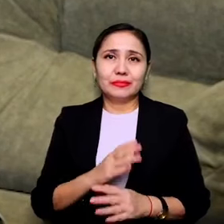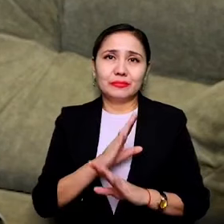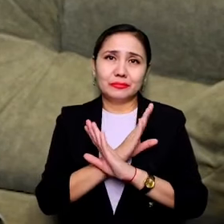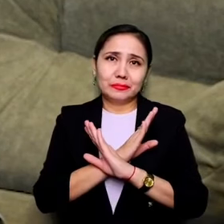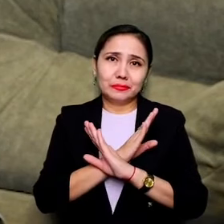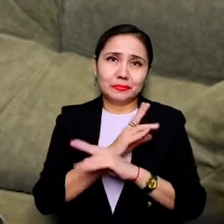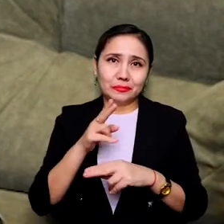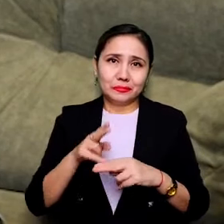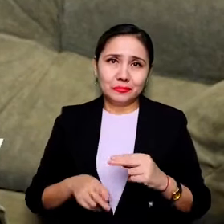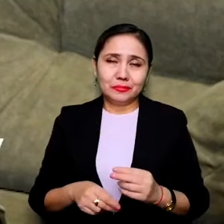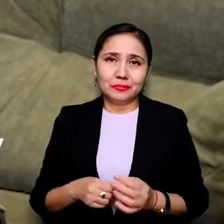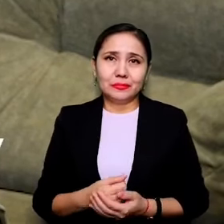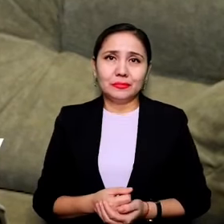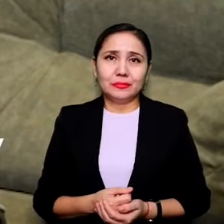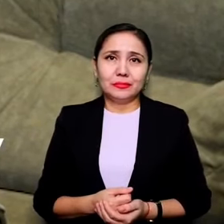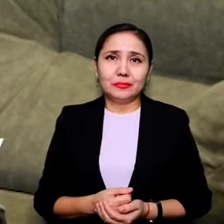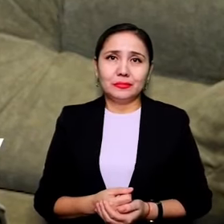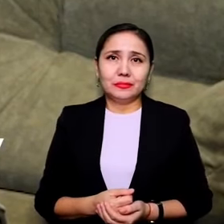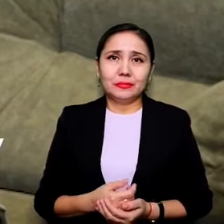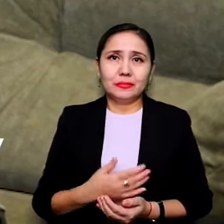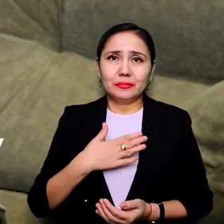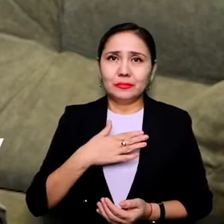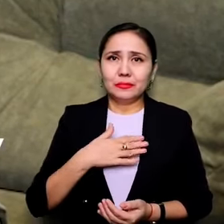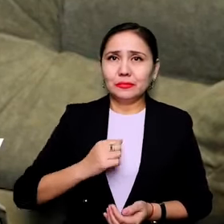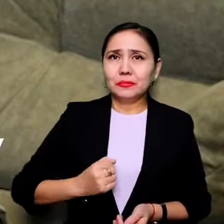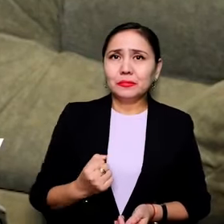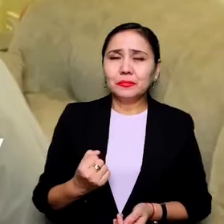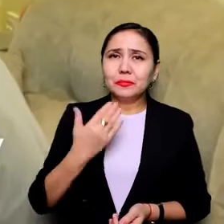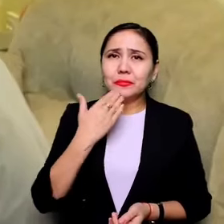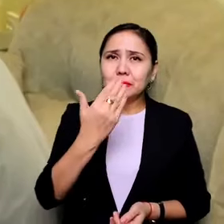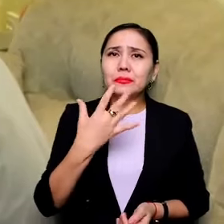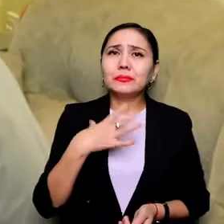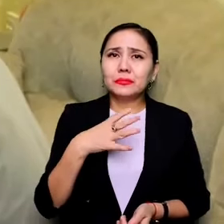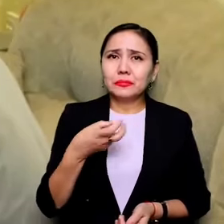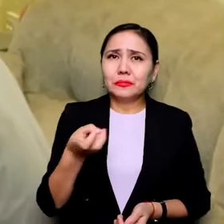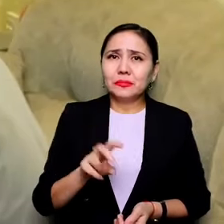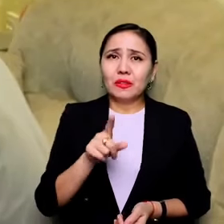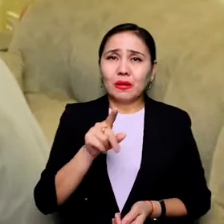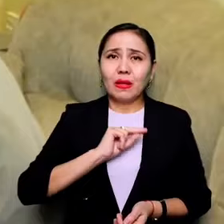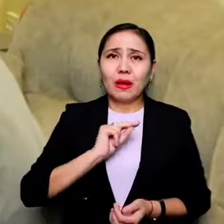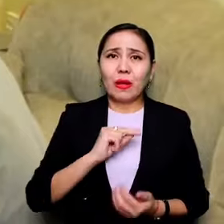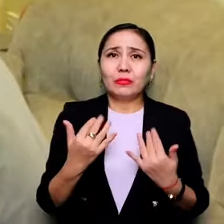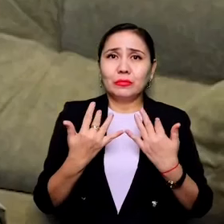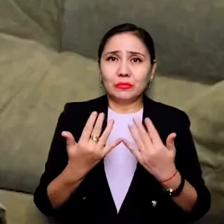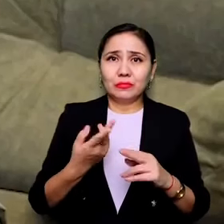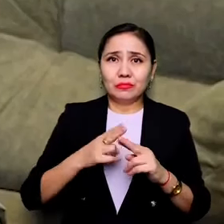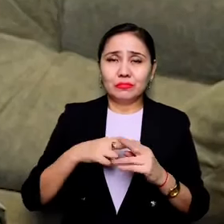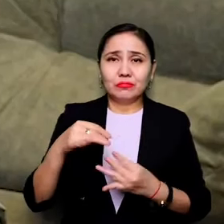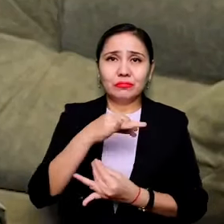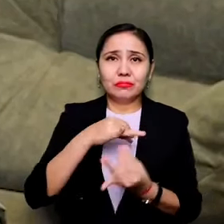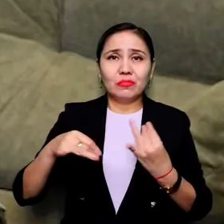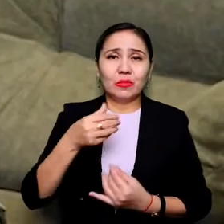Vafot etib ketdi. Do'stim, nimaga keldingiz bu yoqqa? Suhbatga keldim.